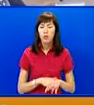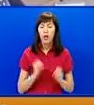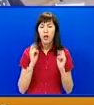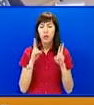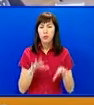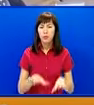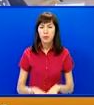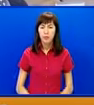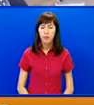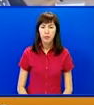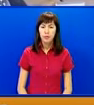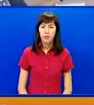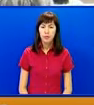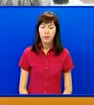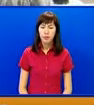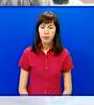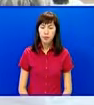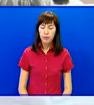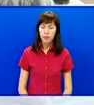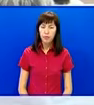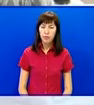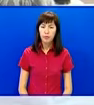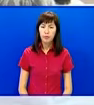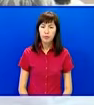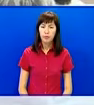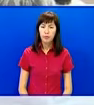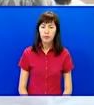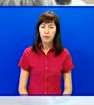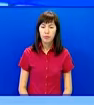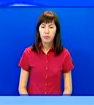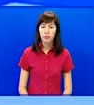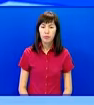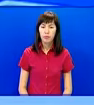преступлениях. Баглам Байзахов, Мухан Муратулла, Оңтүстік Ақпарат.